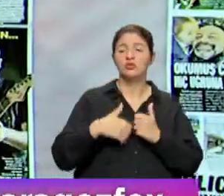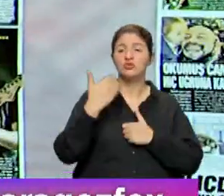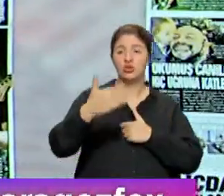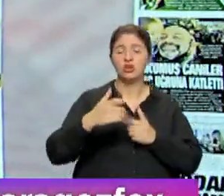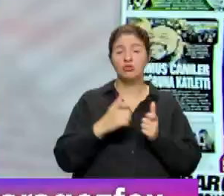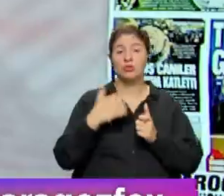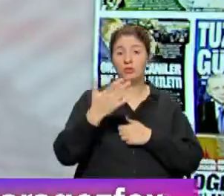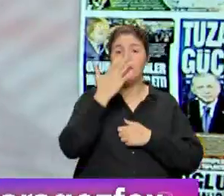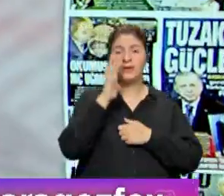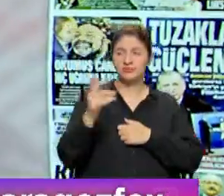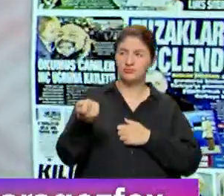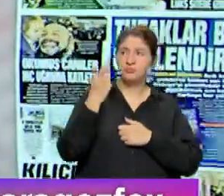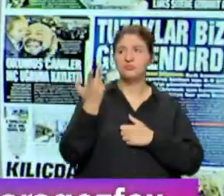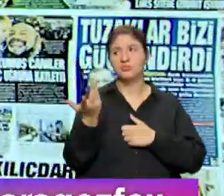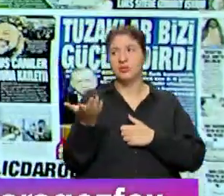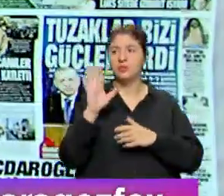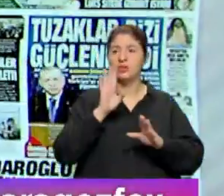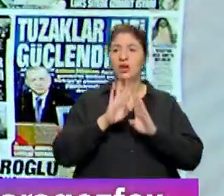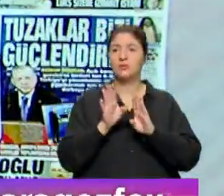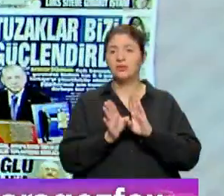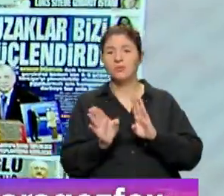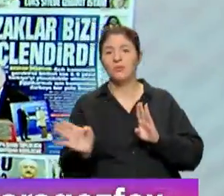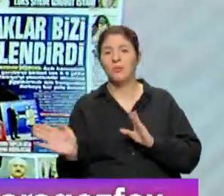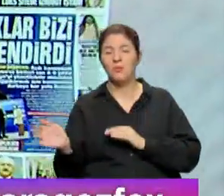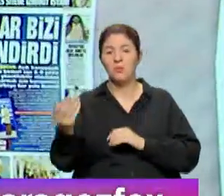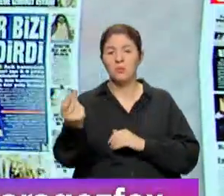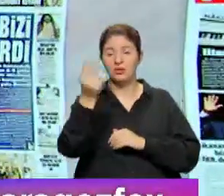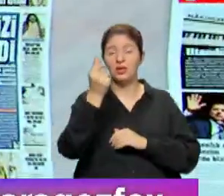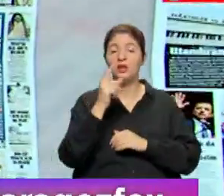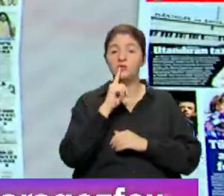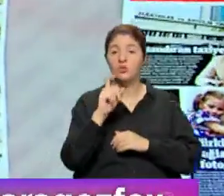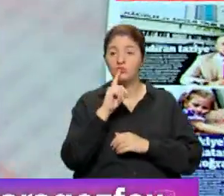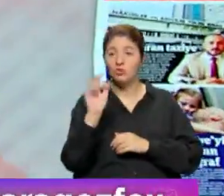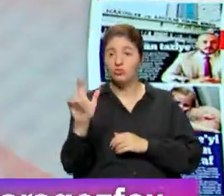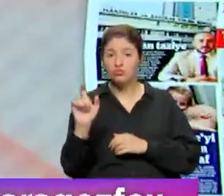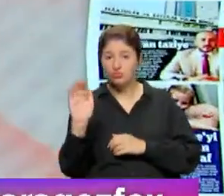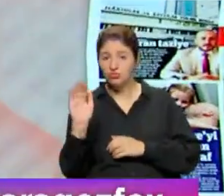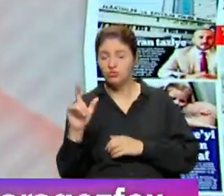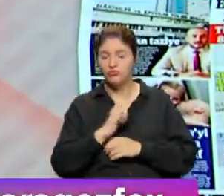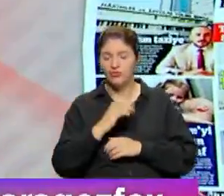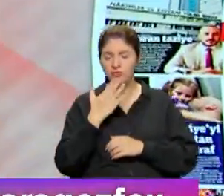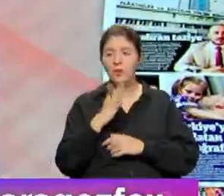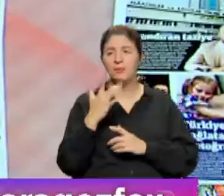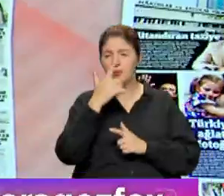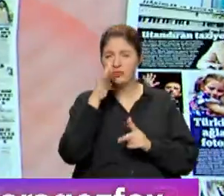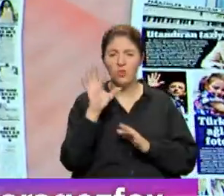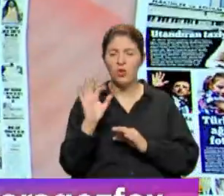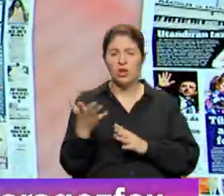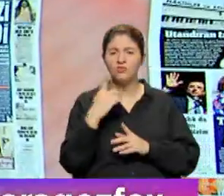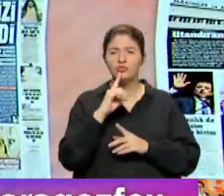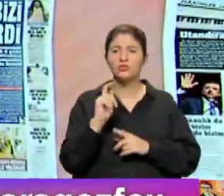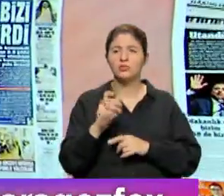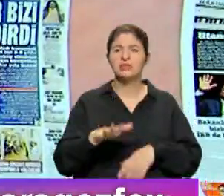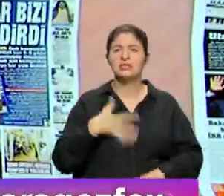toplantının sonrasını beklersiniz başka bir kapıdan bakmışsınız bakan gitmiş soru soruyorsunuz cevap verilmiyor Belki de öyle hani Bu soruların